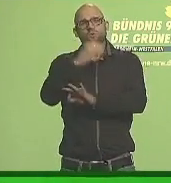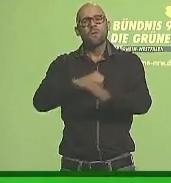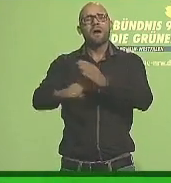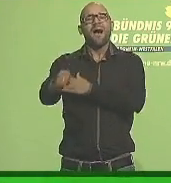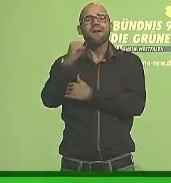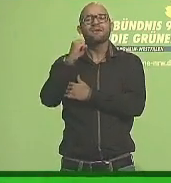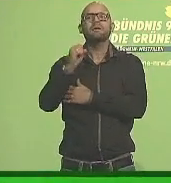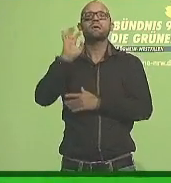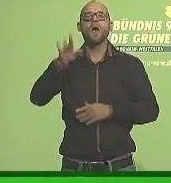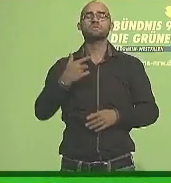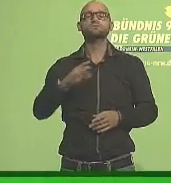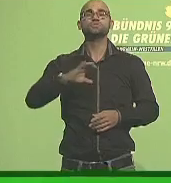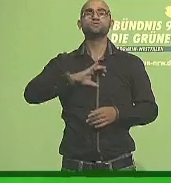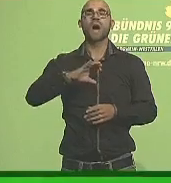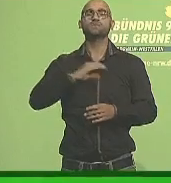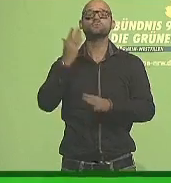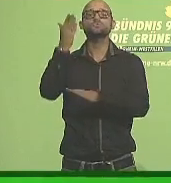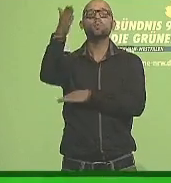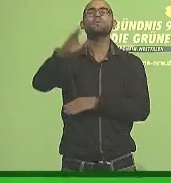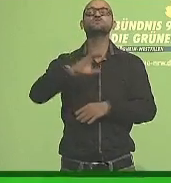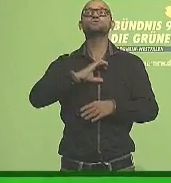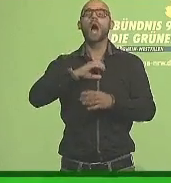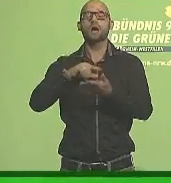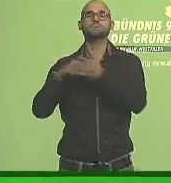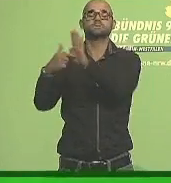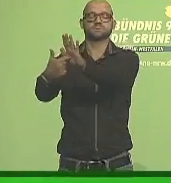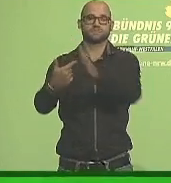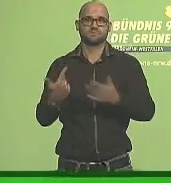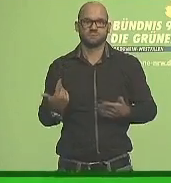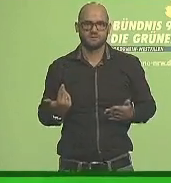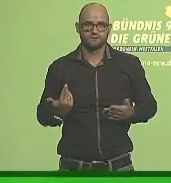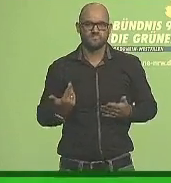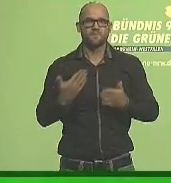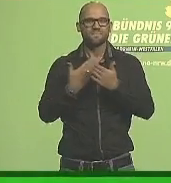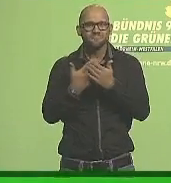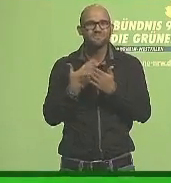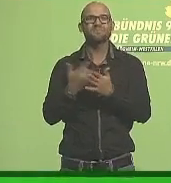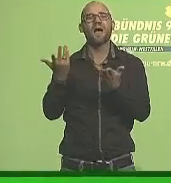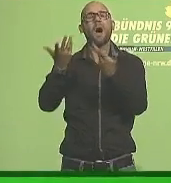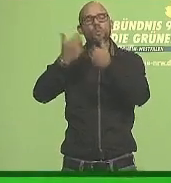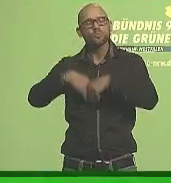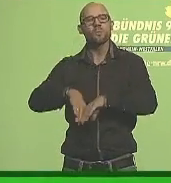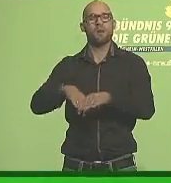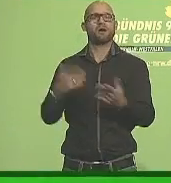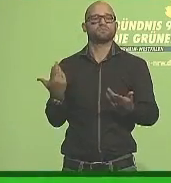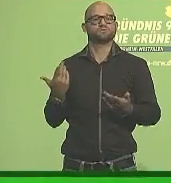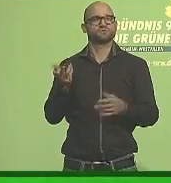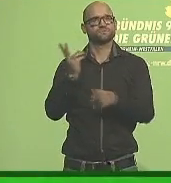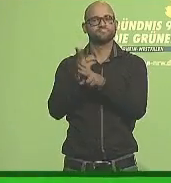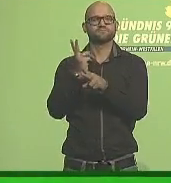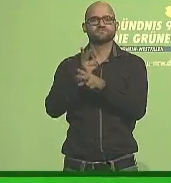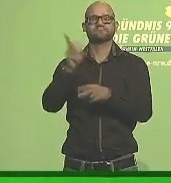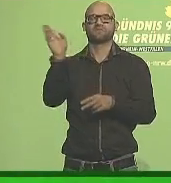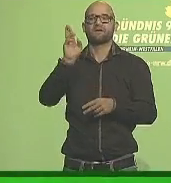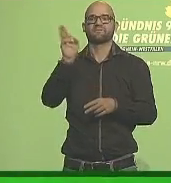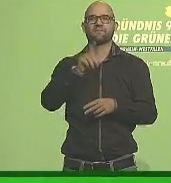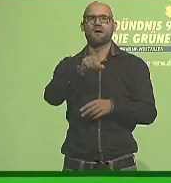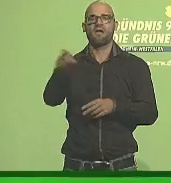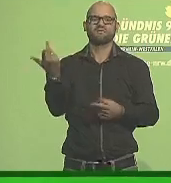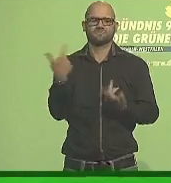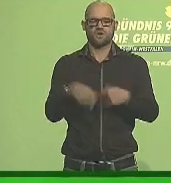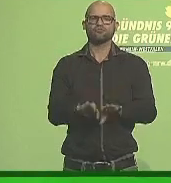eine Chance, als eine Zukunftschance zu begreifen. Und somit machen sich gleich wie jemand, der an der